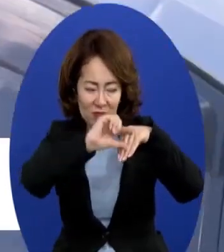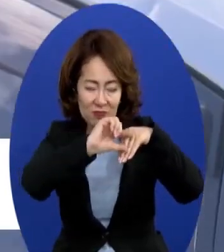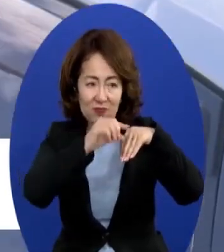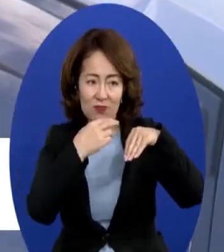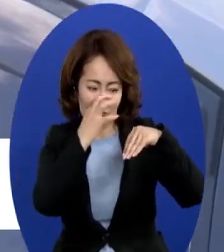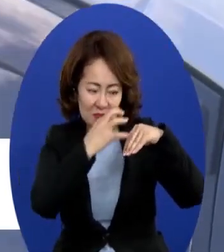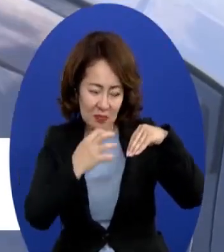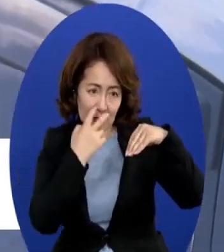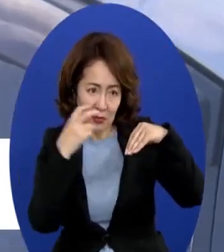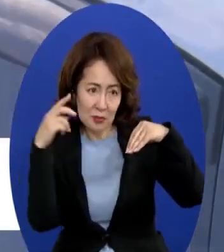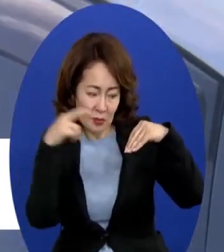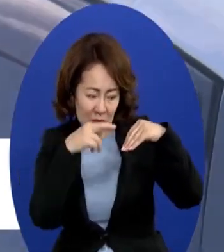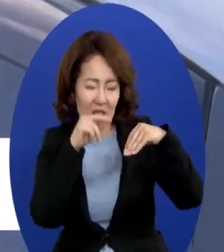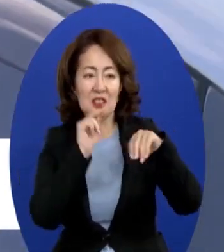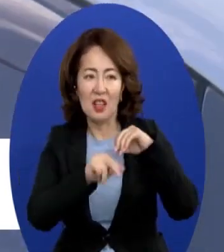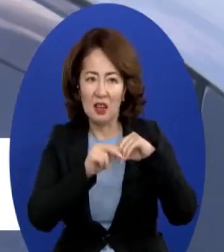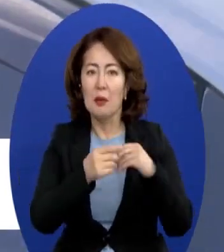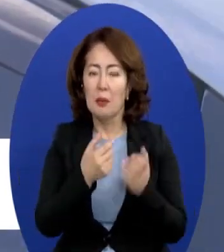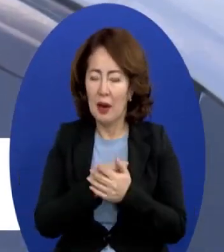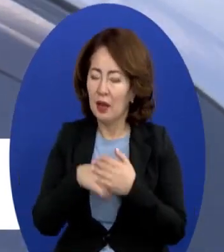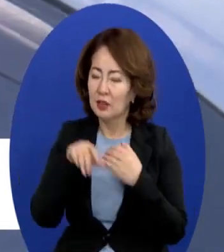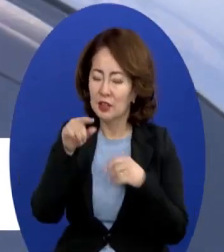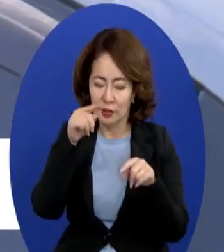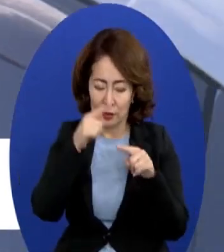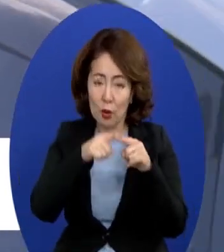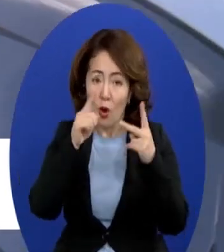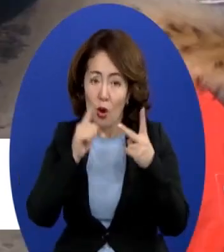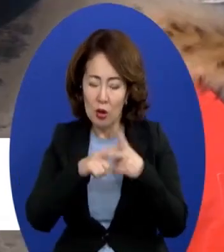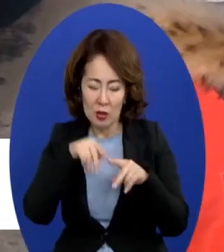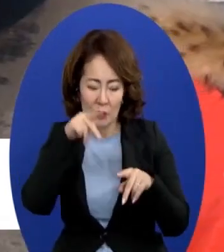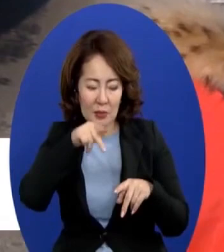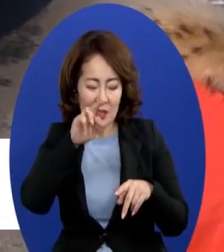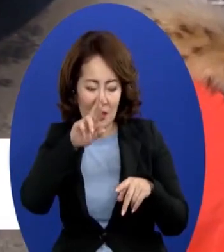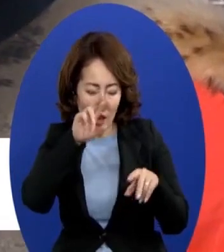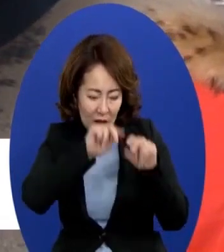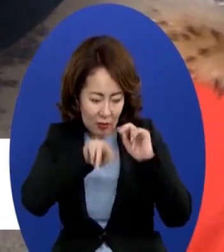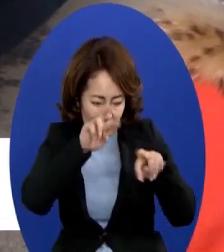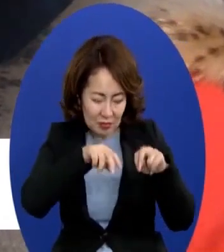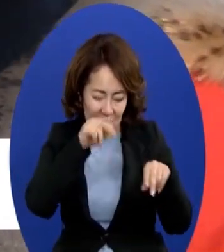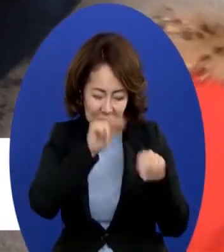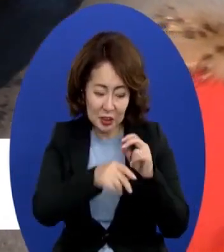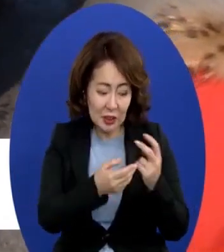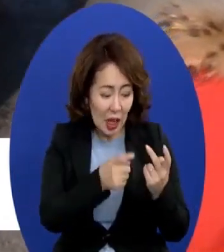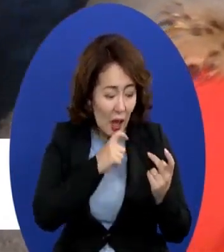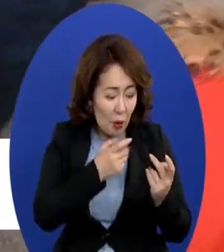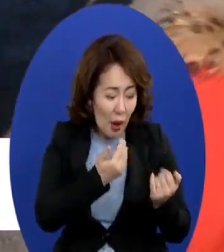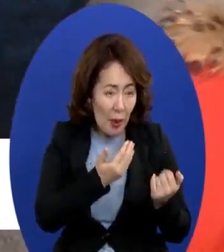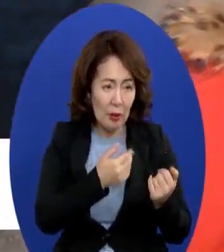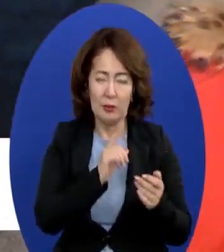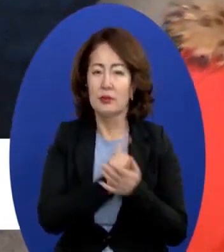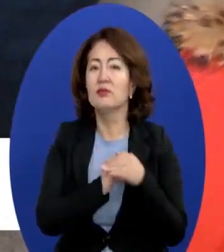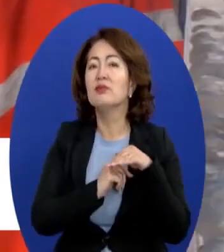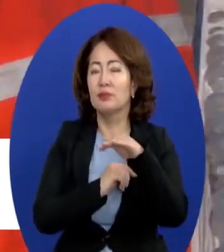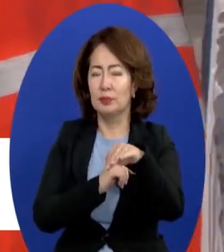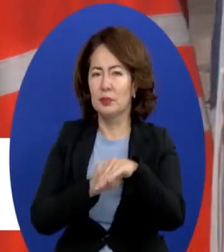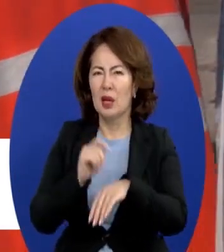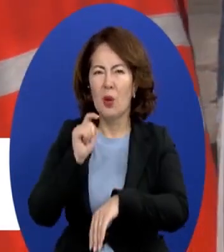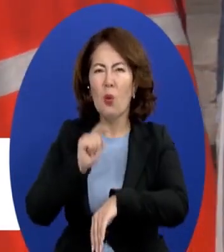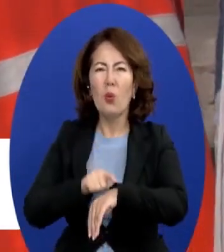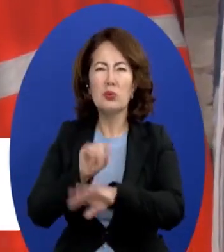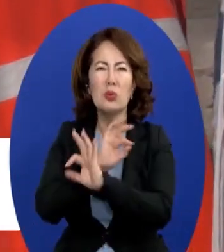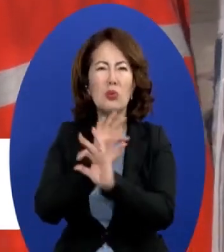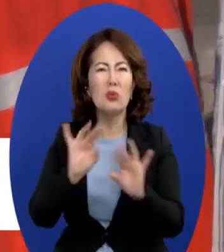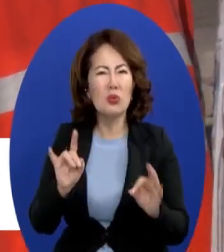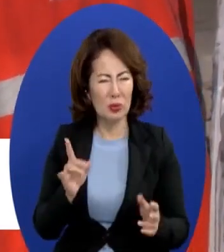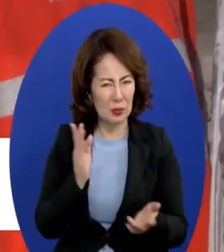нөгөө PCR шинжилгээний хариуг үнэлцэлж энэ дээр ерөнхийдөө нэвтрүүлж байгаа. Шинжилгээний хариу гарах хугацаа харилцан адилгүй байгаа